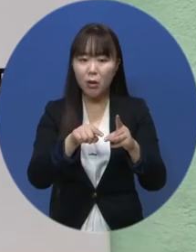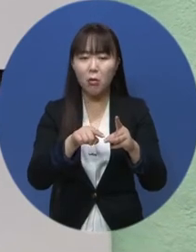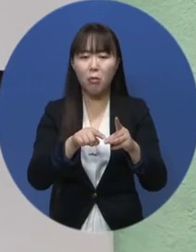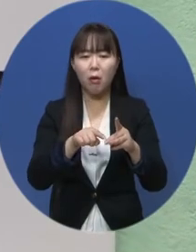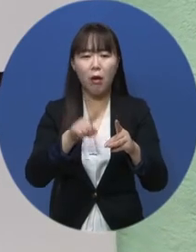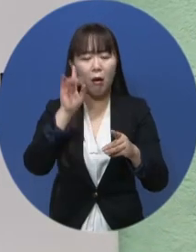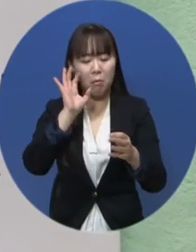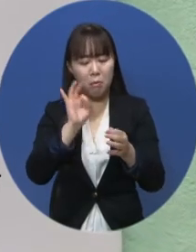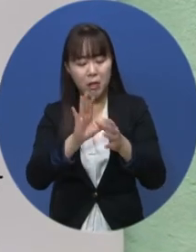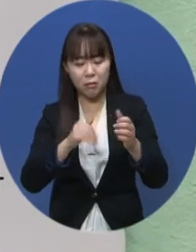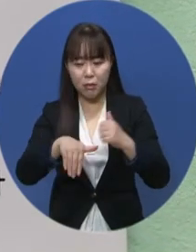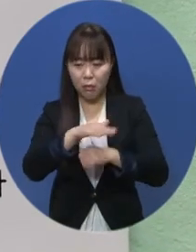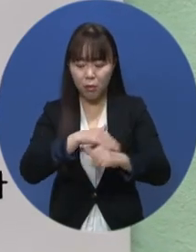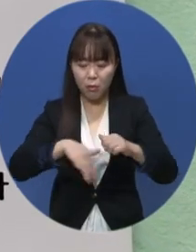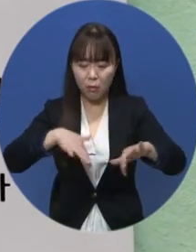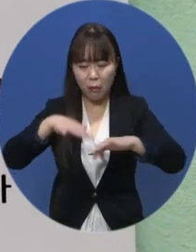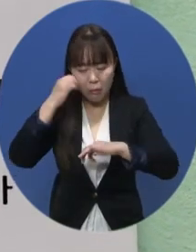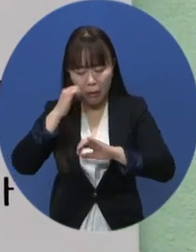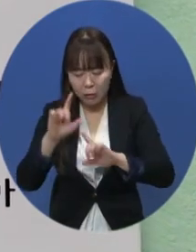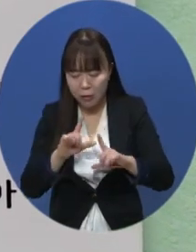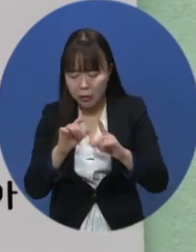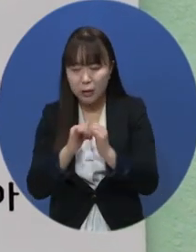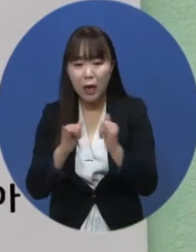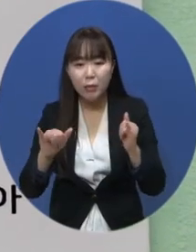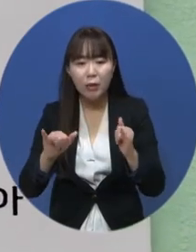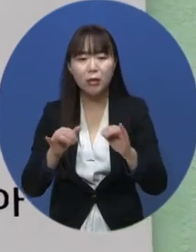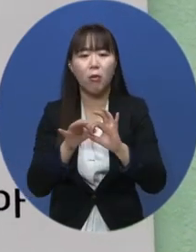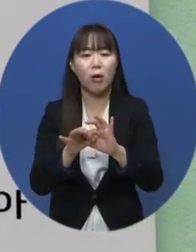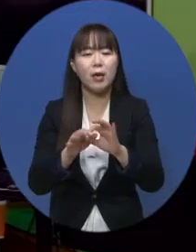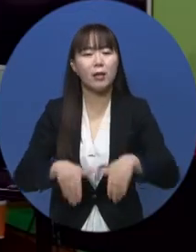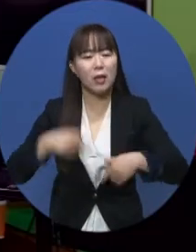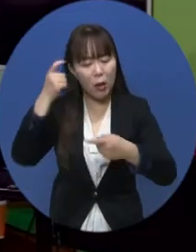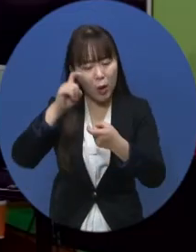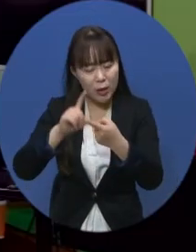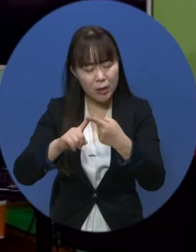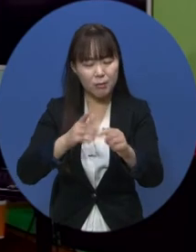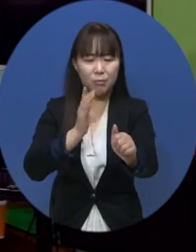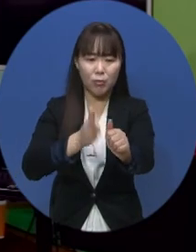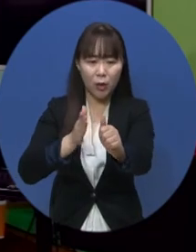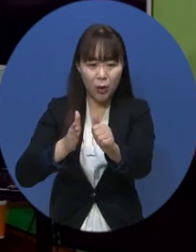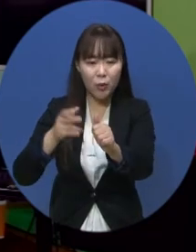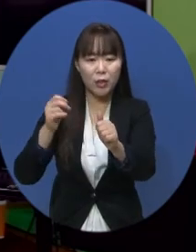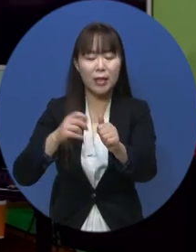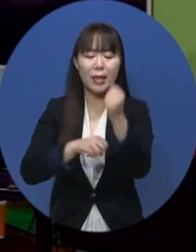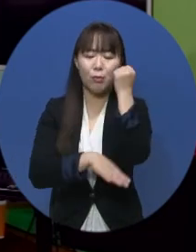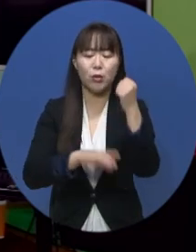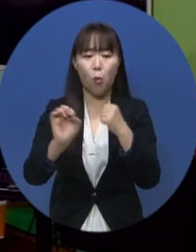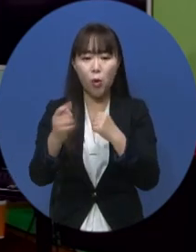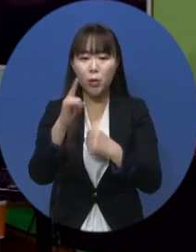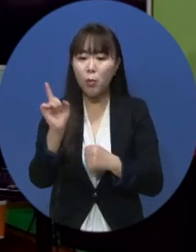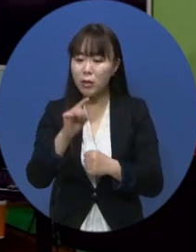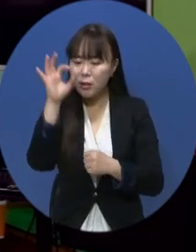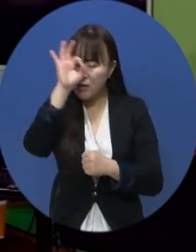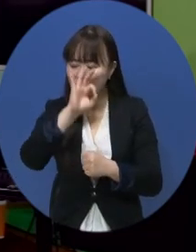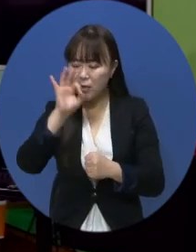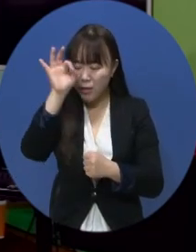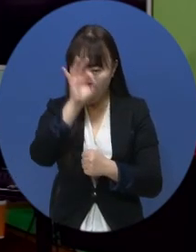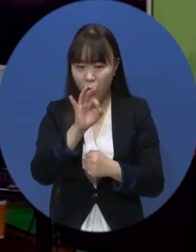뜻하지 않은 상황으로 노숙인이 된 그들을 향한 따뜻한 관심을 요청하며 근본적인 원인을